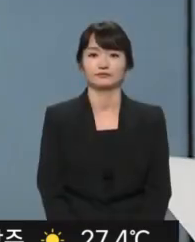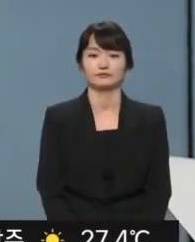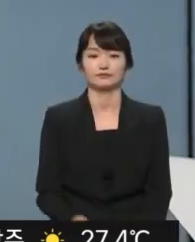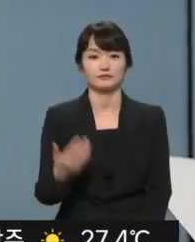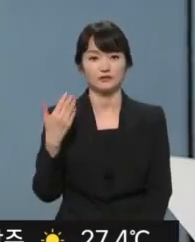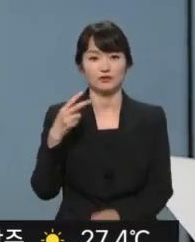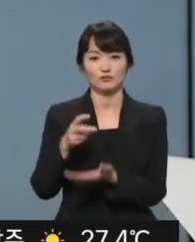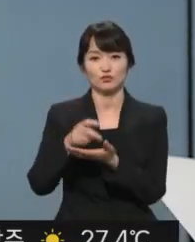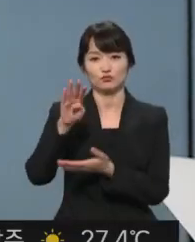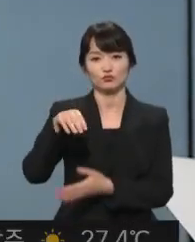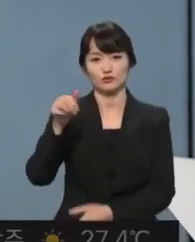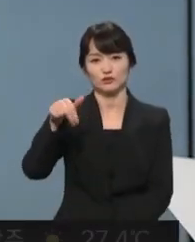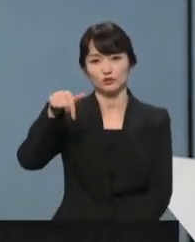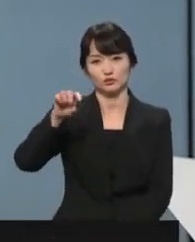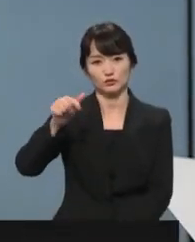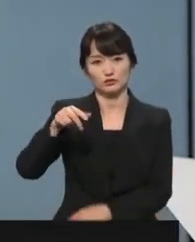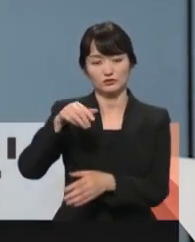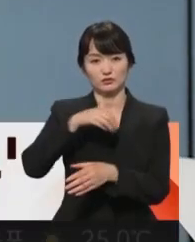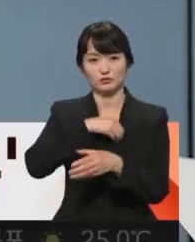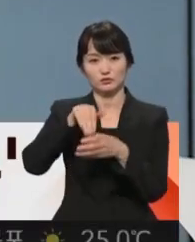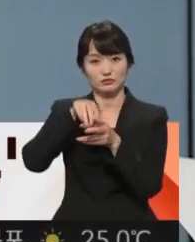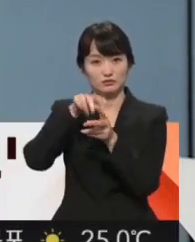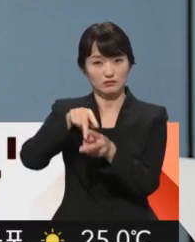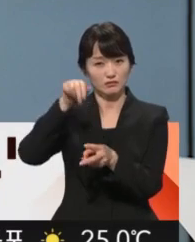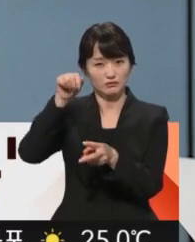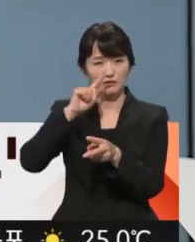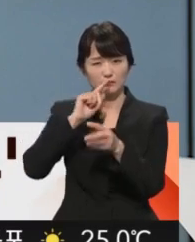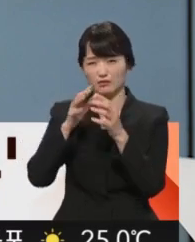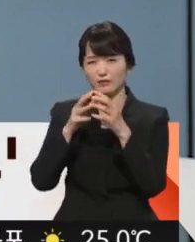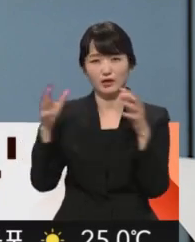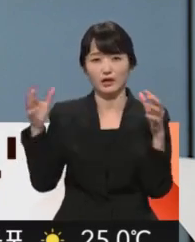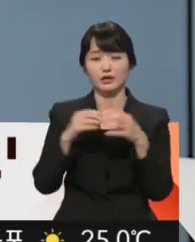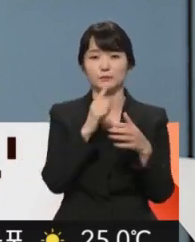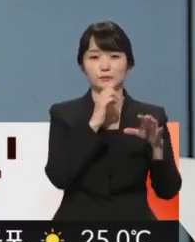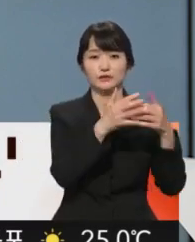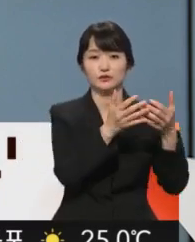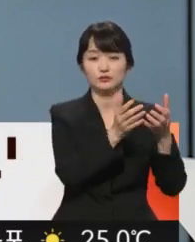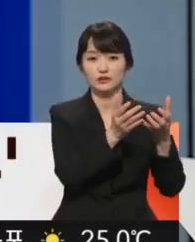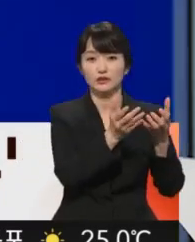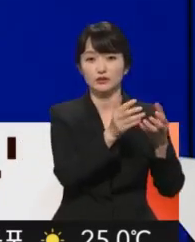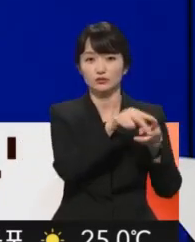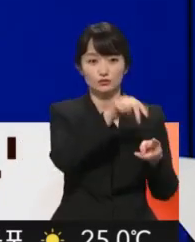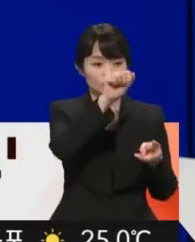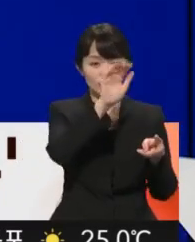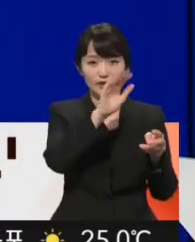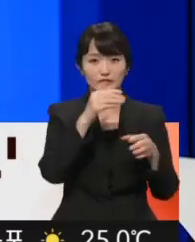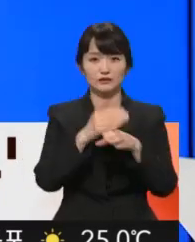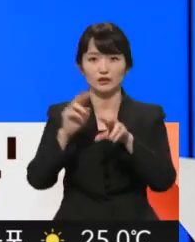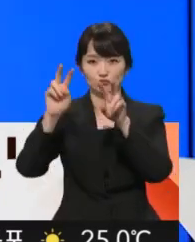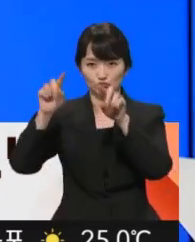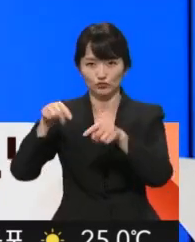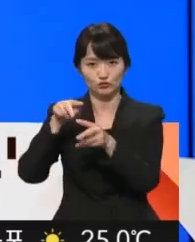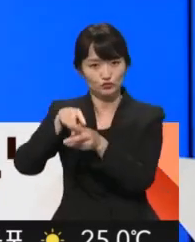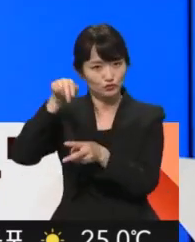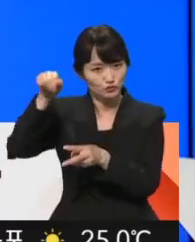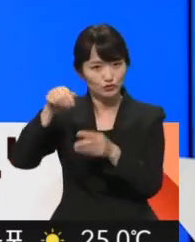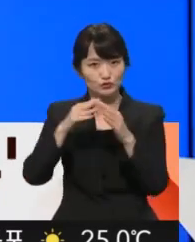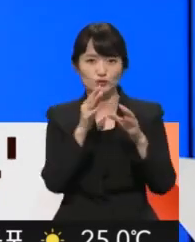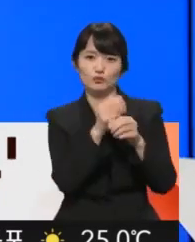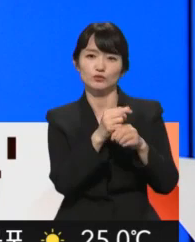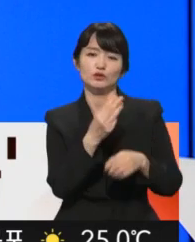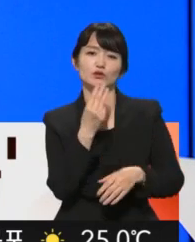조국 전 법무장관의 총선 출마설에 갈수록 살이 붙고 있죠. 민주당이 아닌 무소속으로 출마할 거다. 주소지인 서울